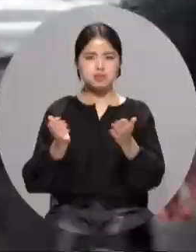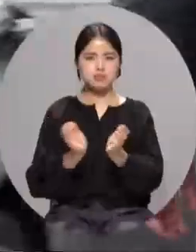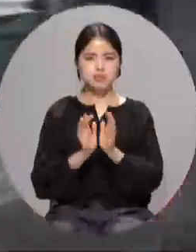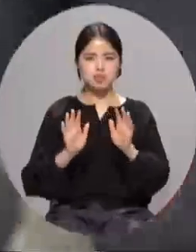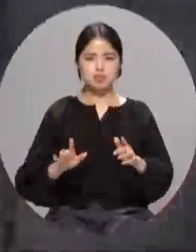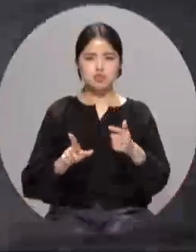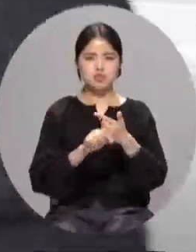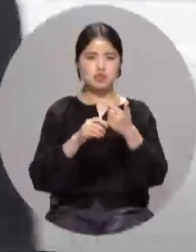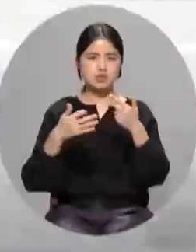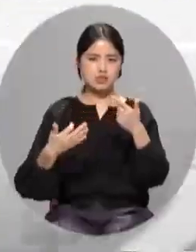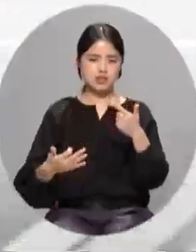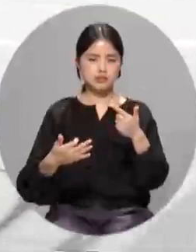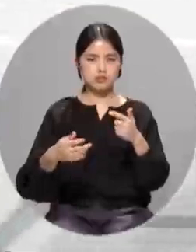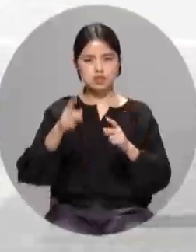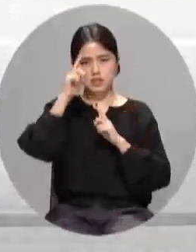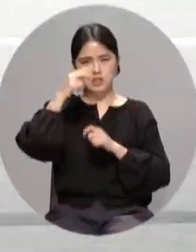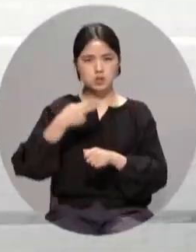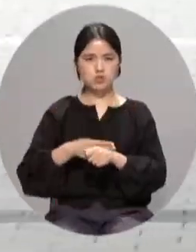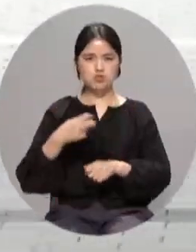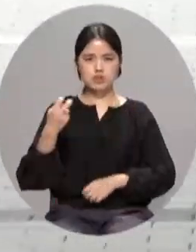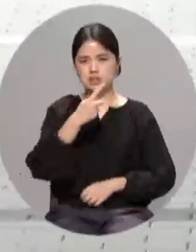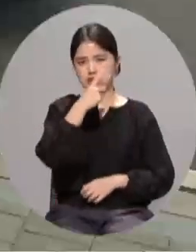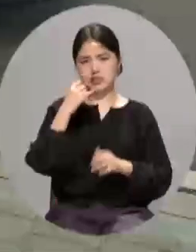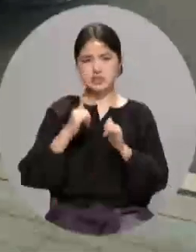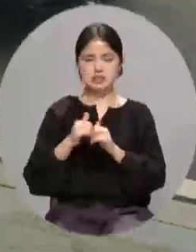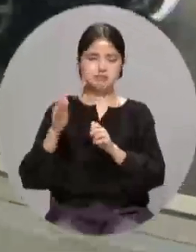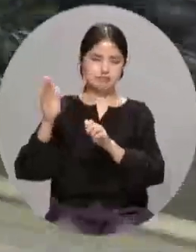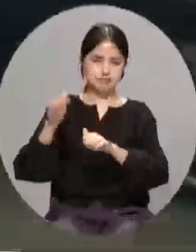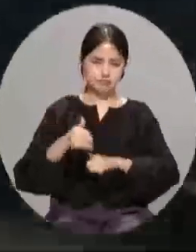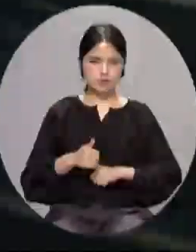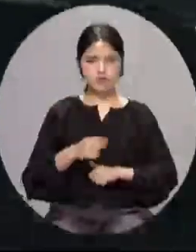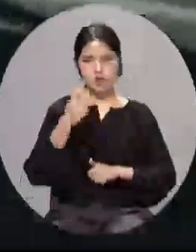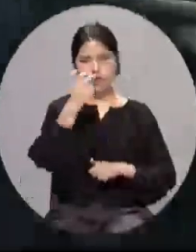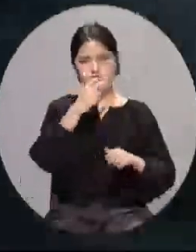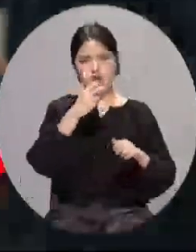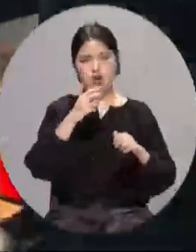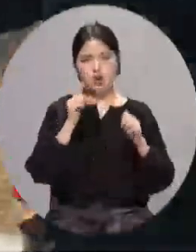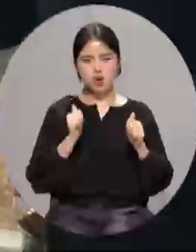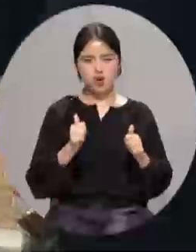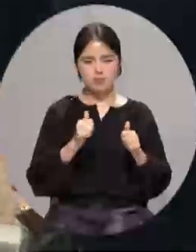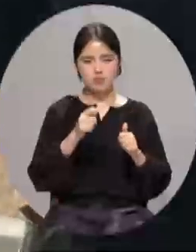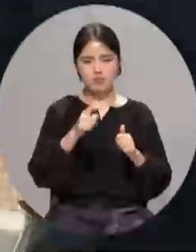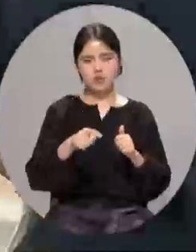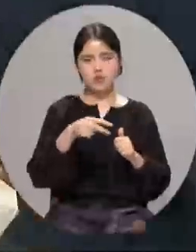오는 6월 19일 이 교수를 다시 증인으로 세워 검사와 서교육감 측의